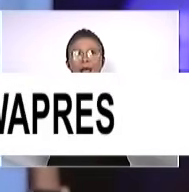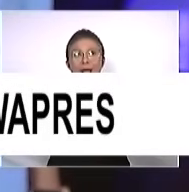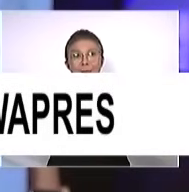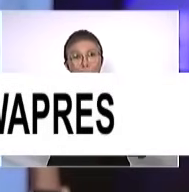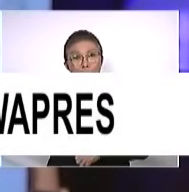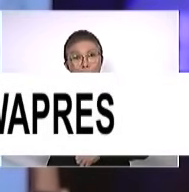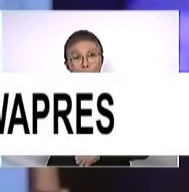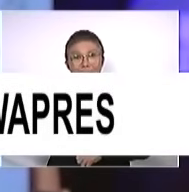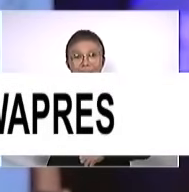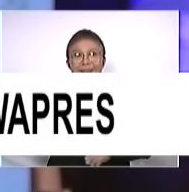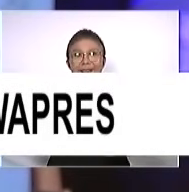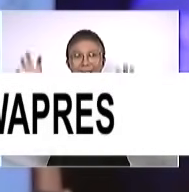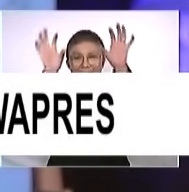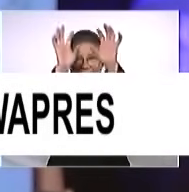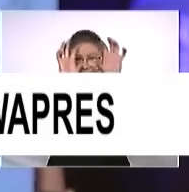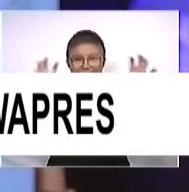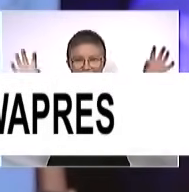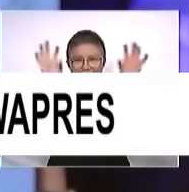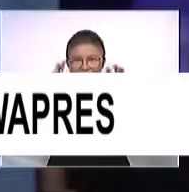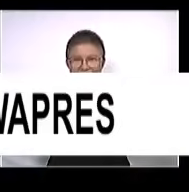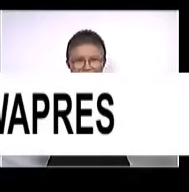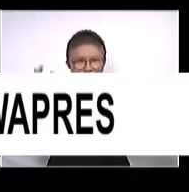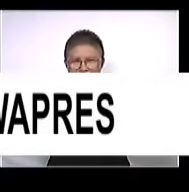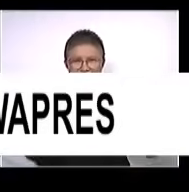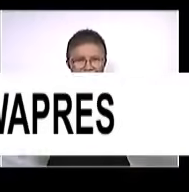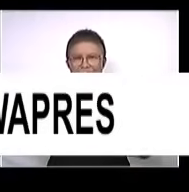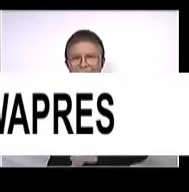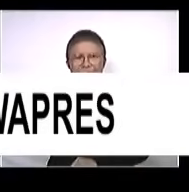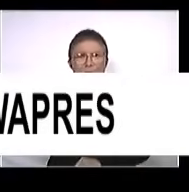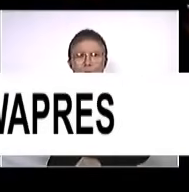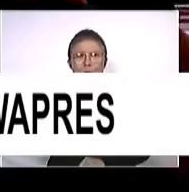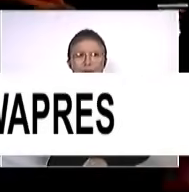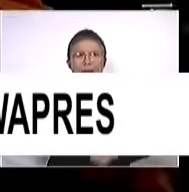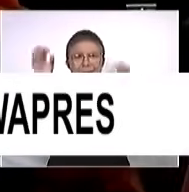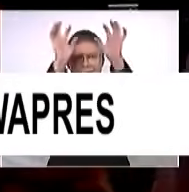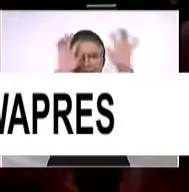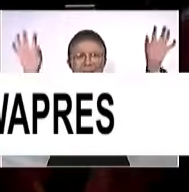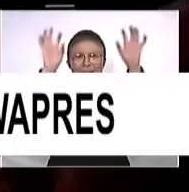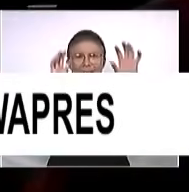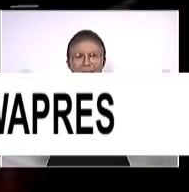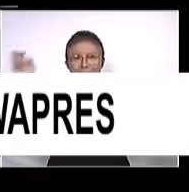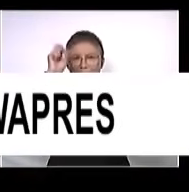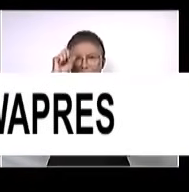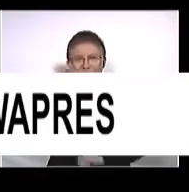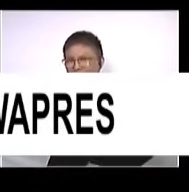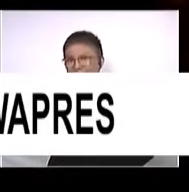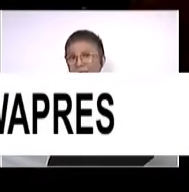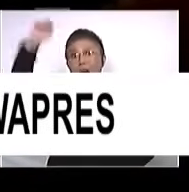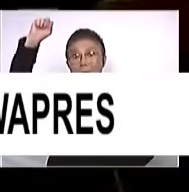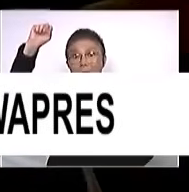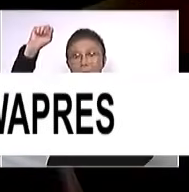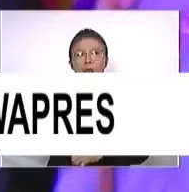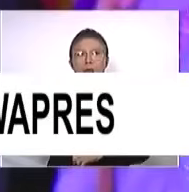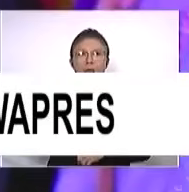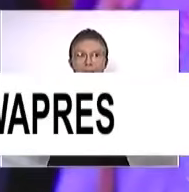eh mengkritisi ya karena apa janji-janji cprespres yang lalu juga sama 2019 yang lalu itu